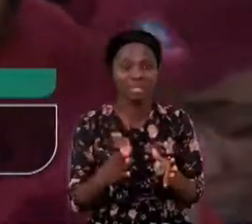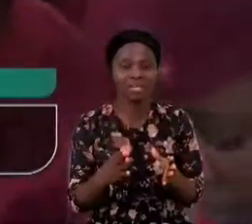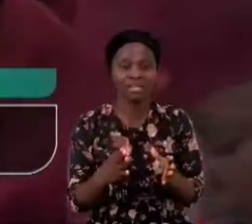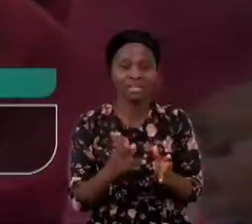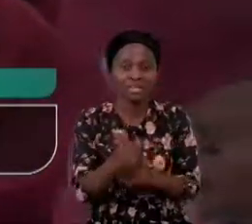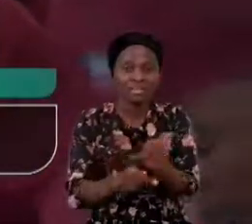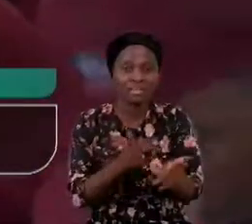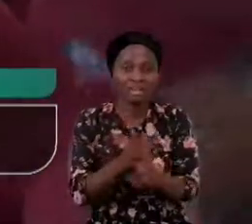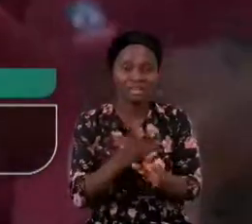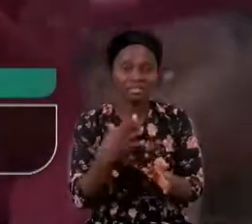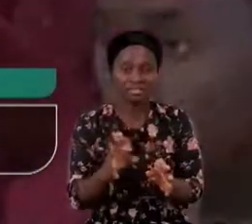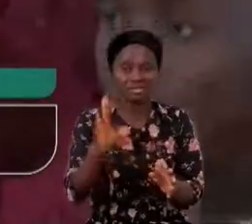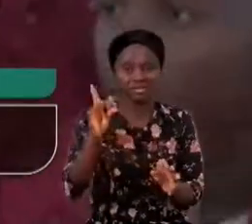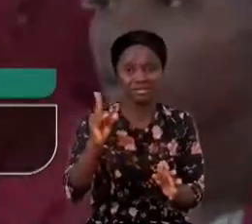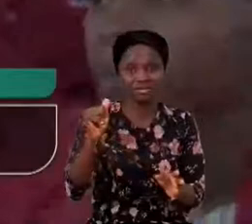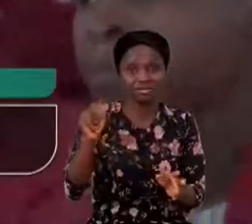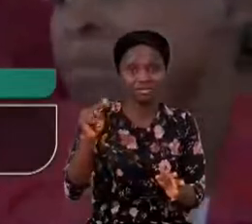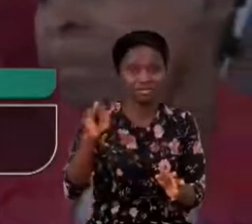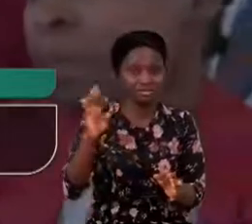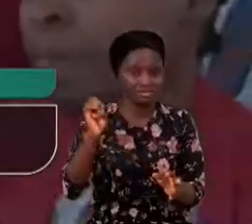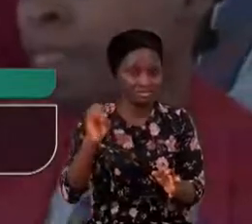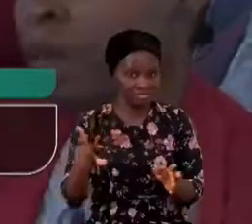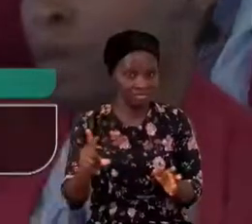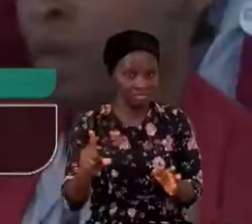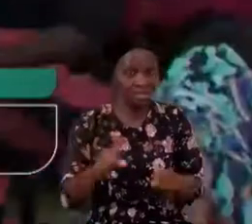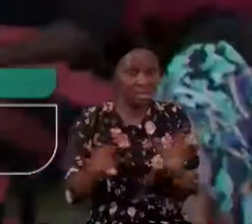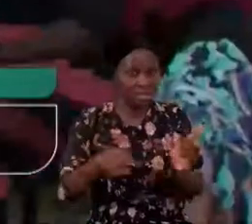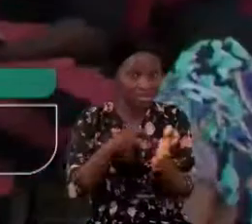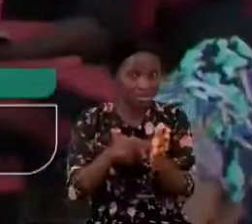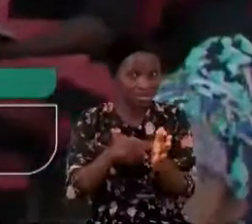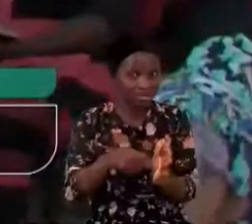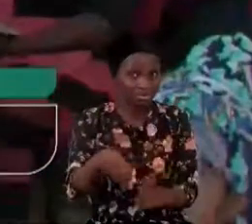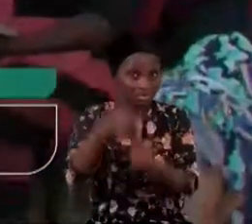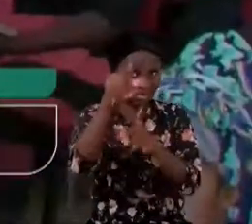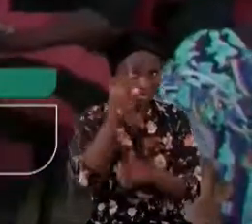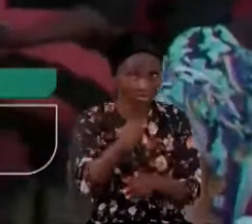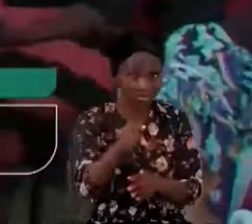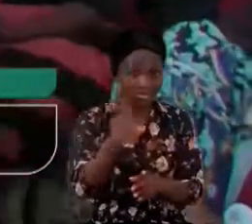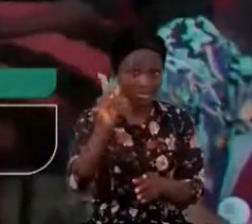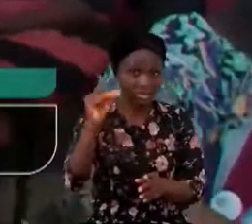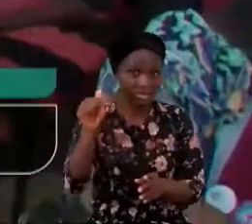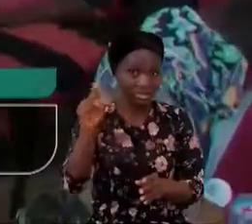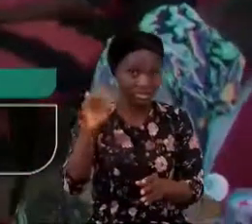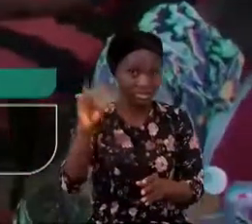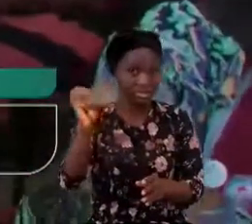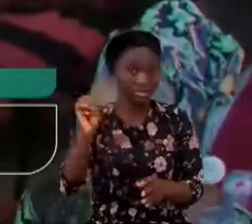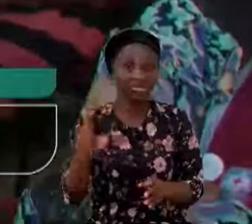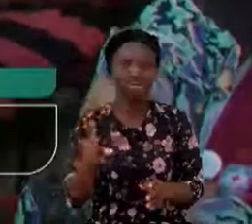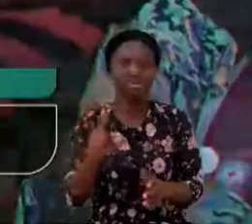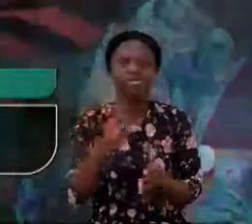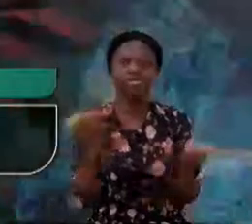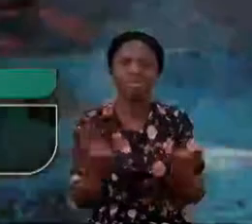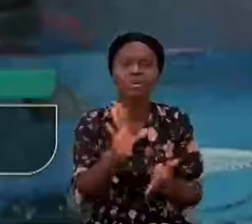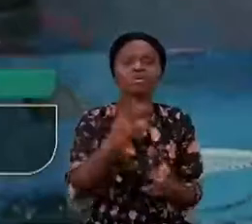ce Daniel, quel est ton nom? J'ai dit, quel est ton nom? D'accord, pour moi